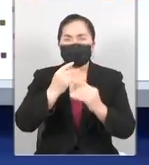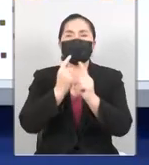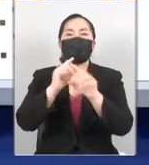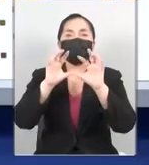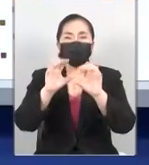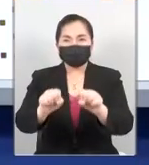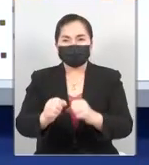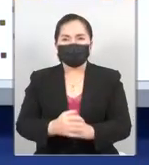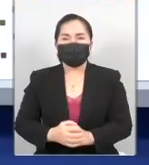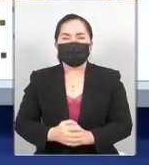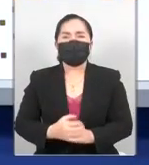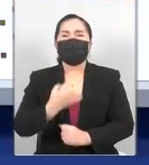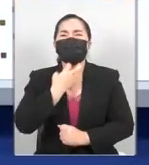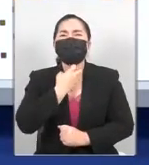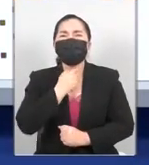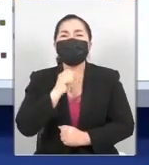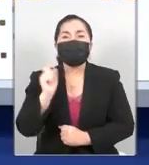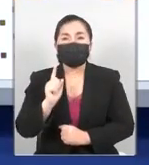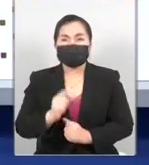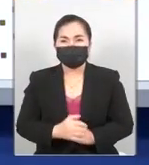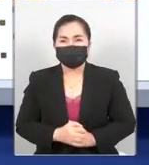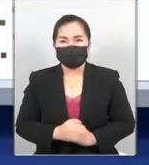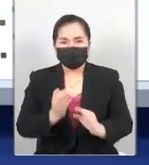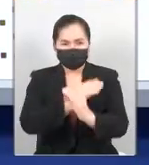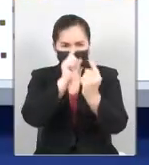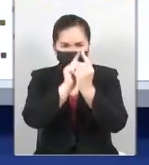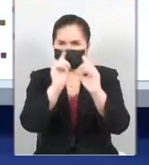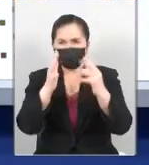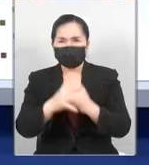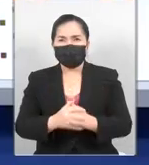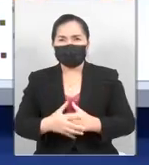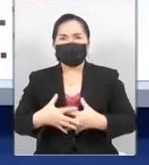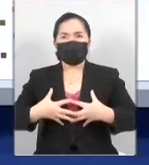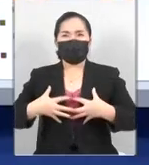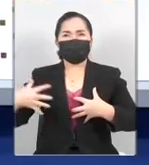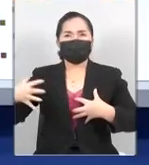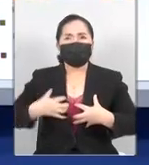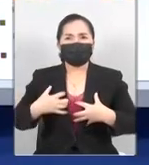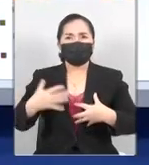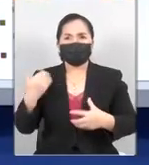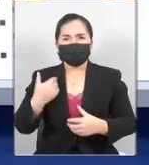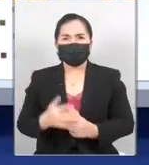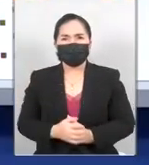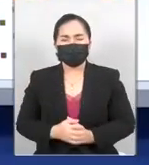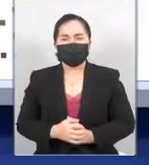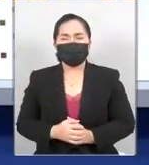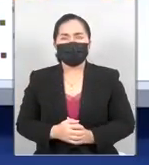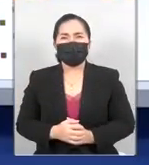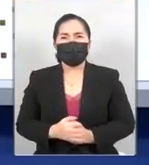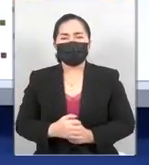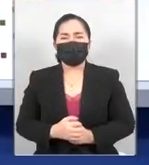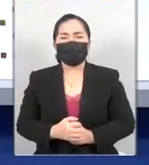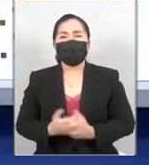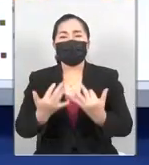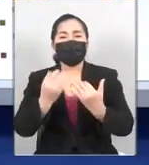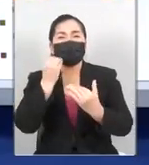ึงล่ะหื่นมากบ้าบอมากคือไม่ได้รู้จักกันอะแต่มาจับนมอะ อ้าว โอ้แล้วหื่นน่ะหื่นแบบมารออยู่หน้า